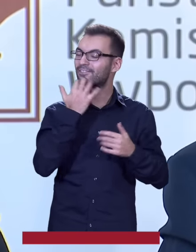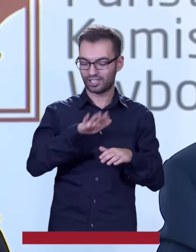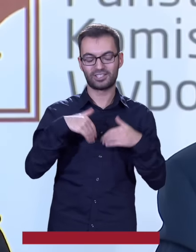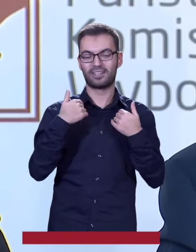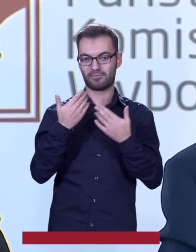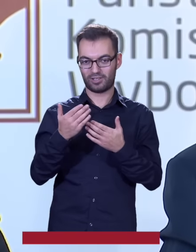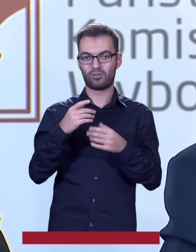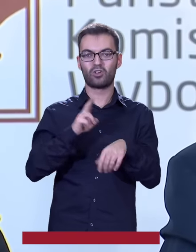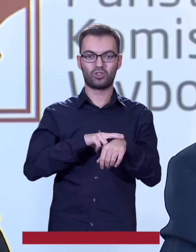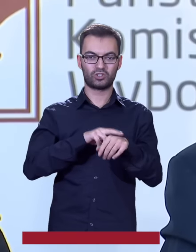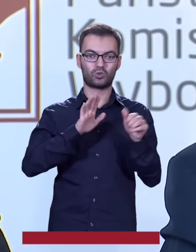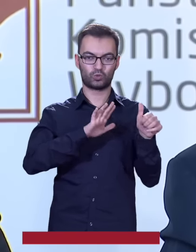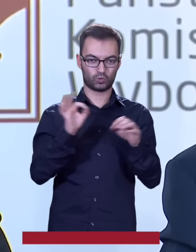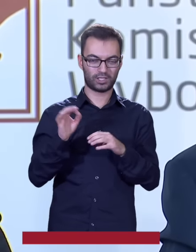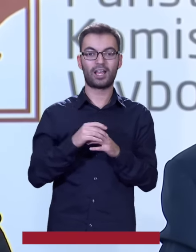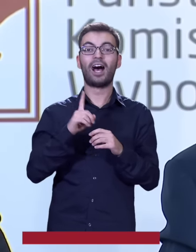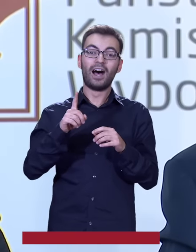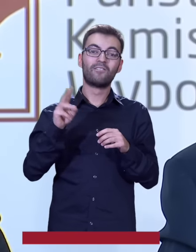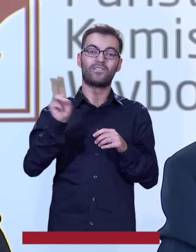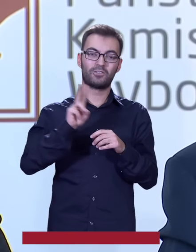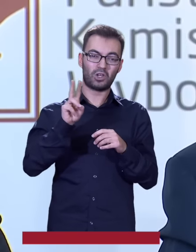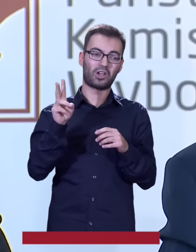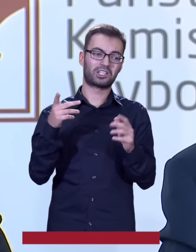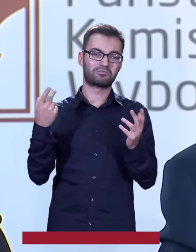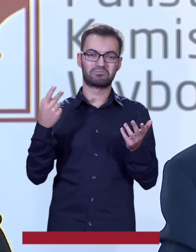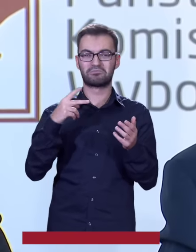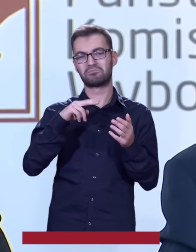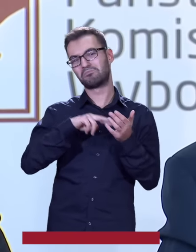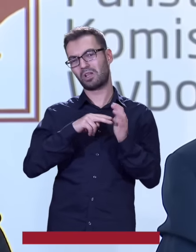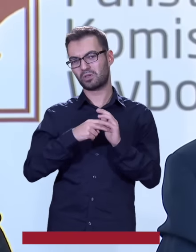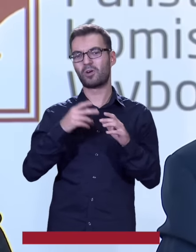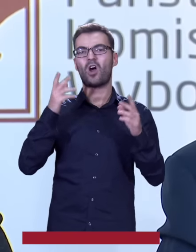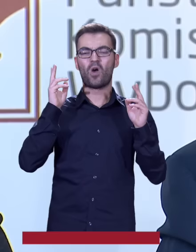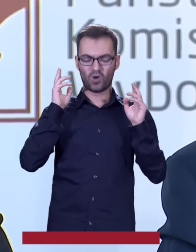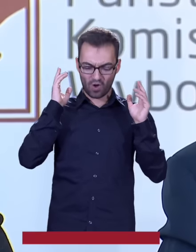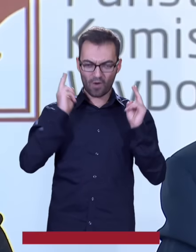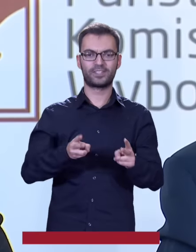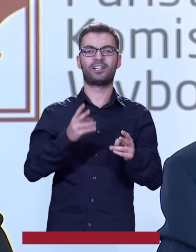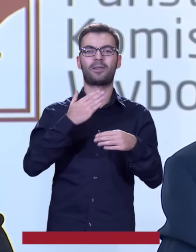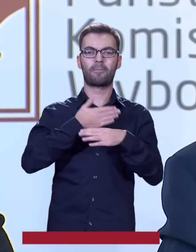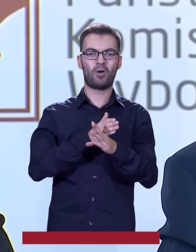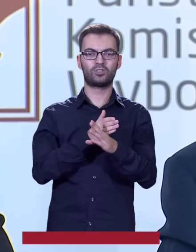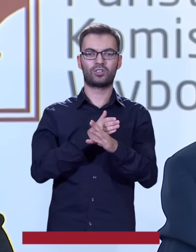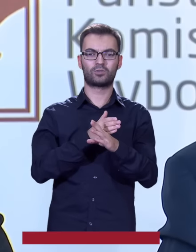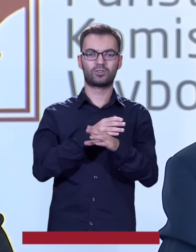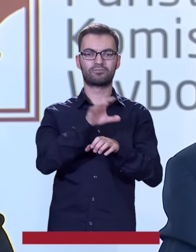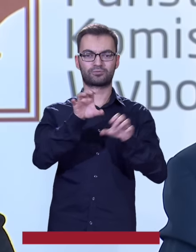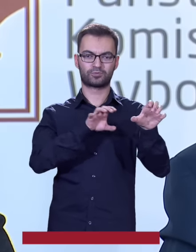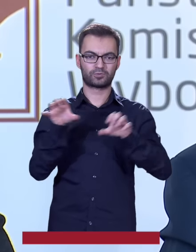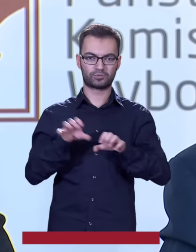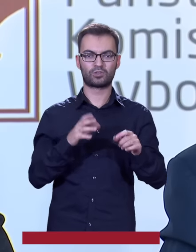o godzinie 18, natomiast we wtorek przewidujemy już ostateczny podział na poszczególne komitety